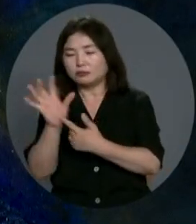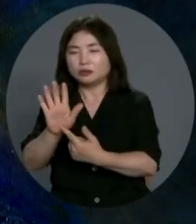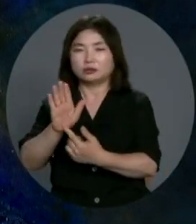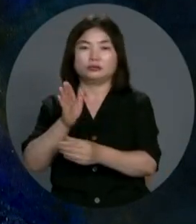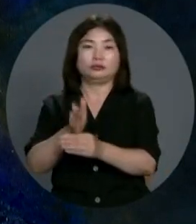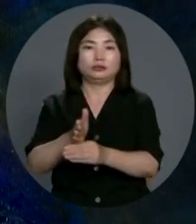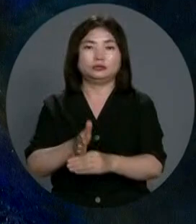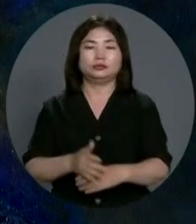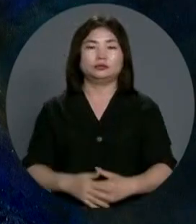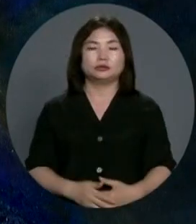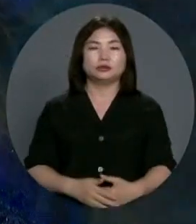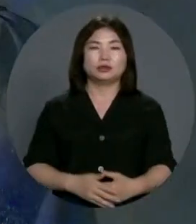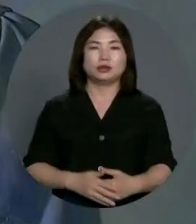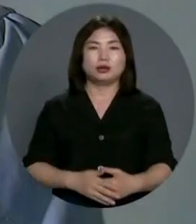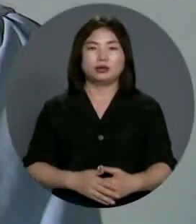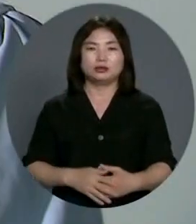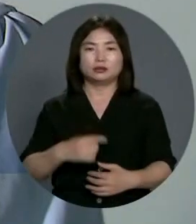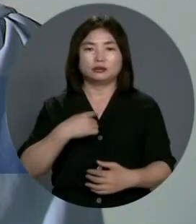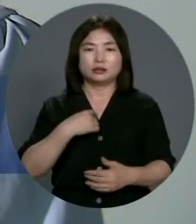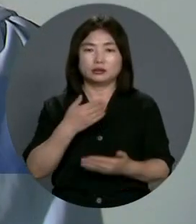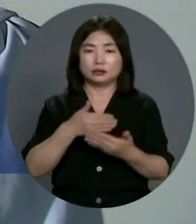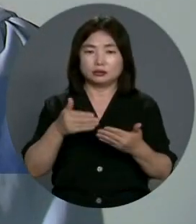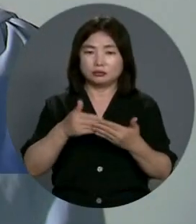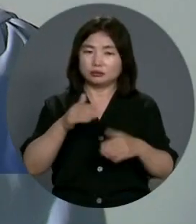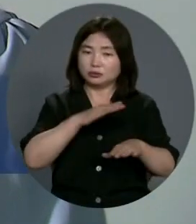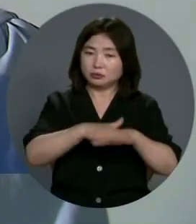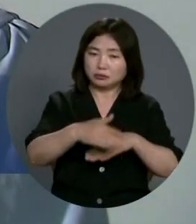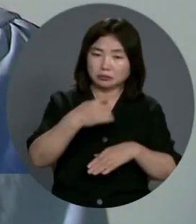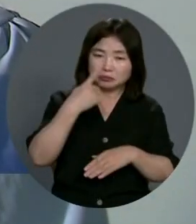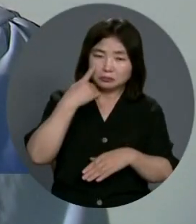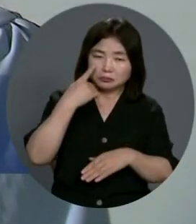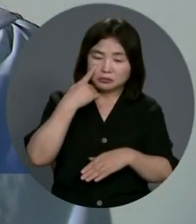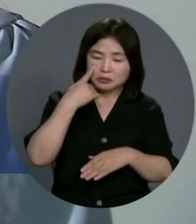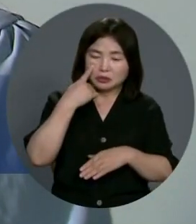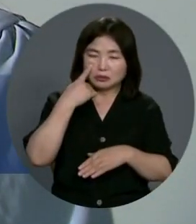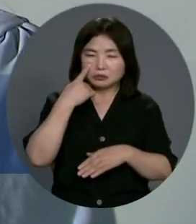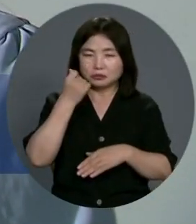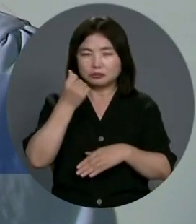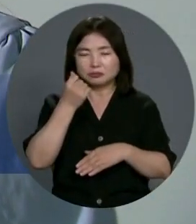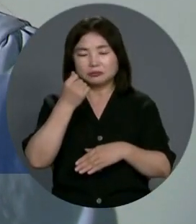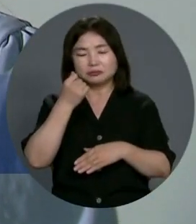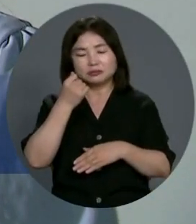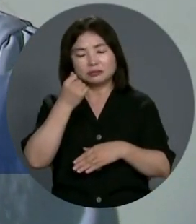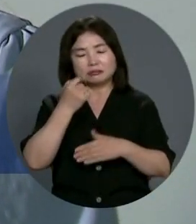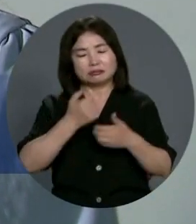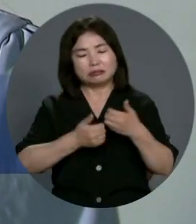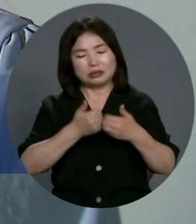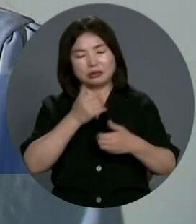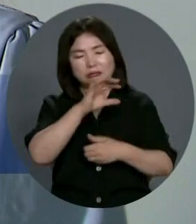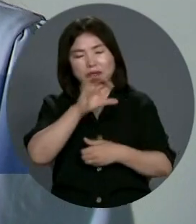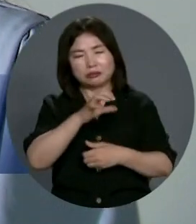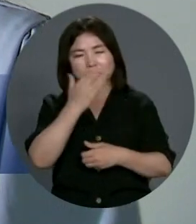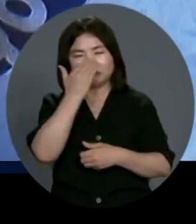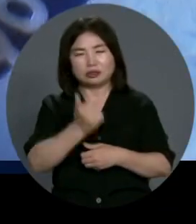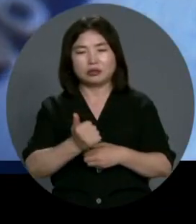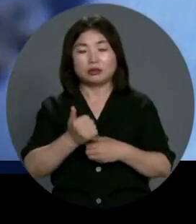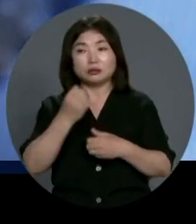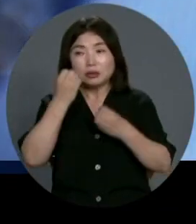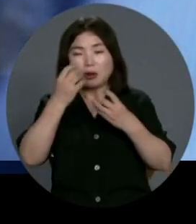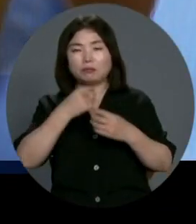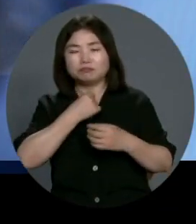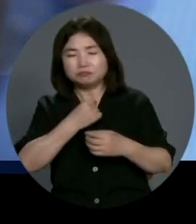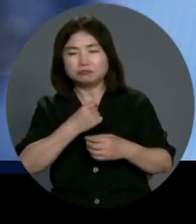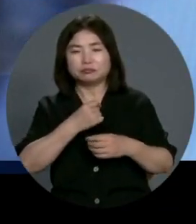표현했습니다. 평소 제 작업하던 스타일대로만 하다 보니까 뭔가 새로운 걸 시도해보고 싶다는 생각이